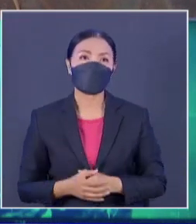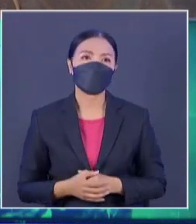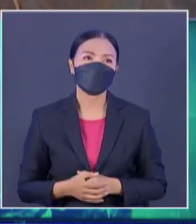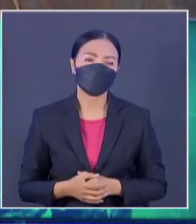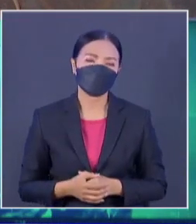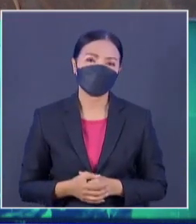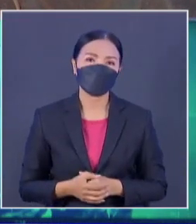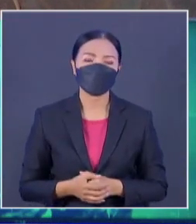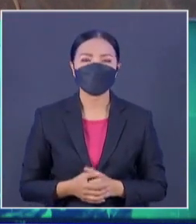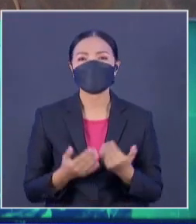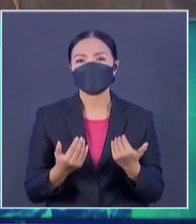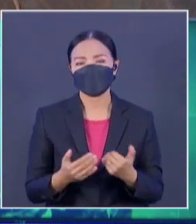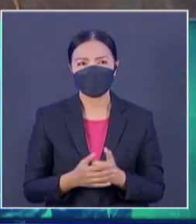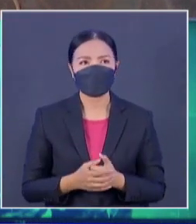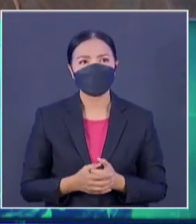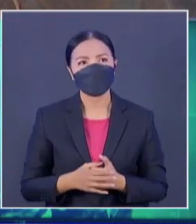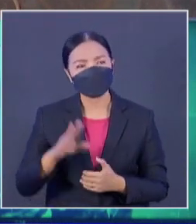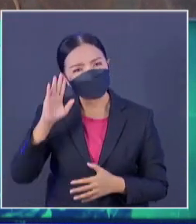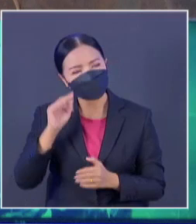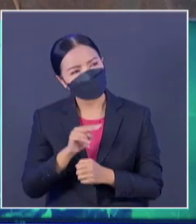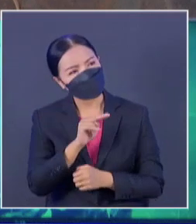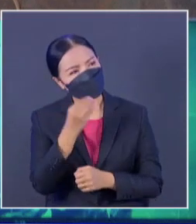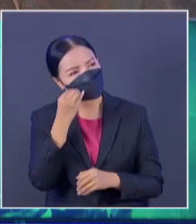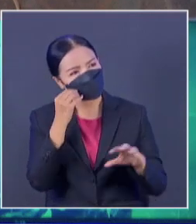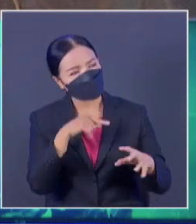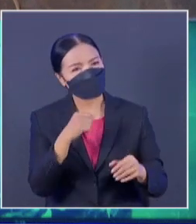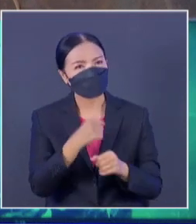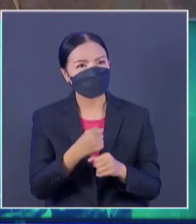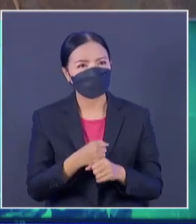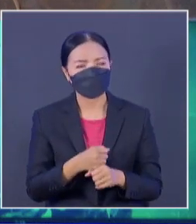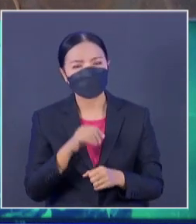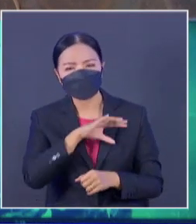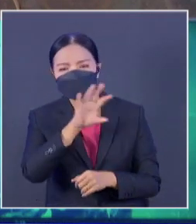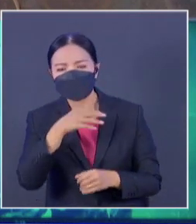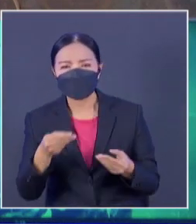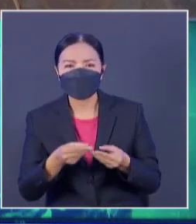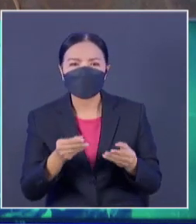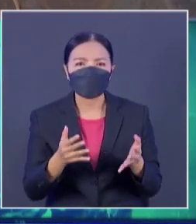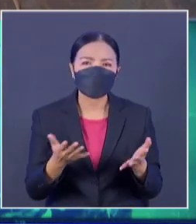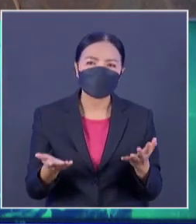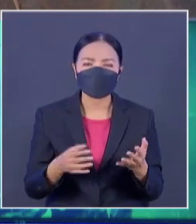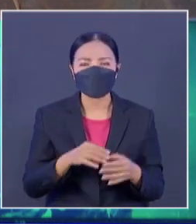ตบตาเจ้าหน้าที่ทำให้รู้สึกว่าเอ๊ะบ้านแบบนี้ไม่น่าเอามาทำเป็นแก๊งในการเล่นการพนันออนไลน์หรือเปล่านะครับ